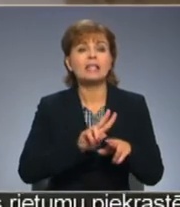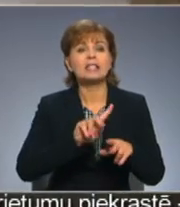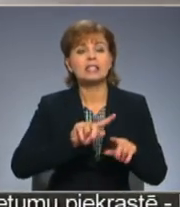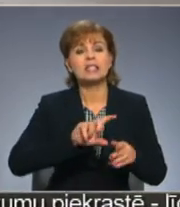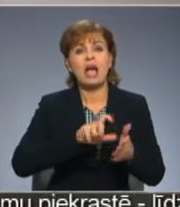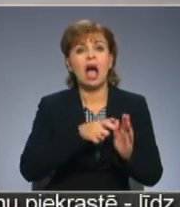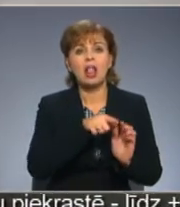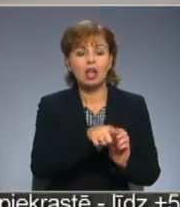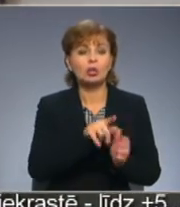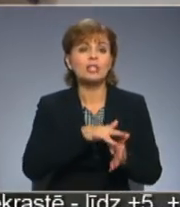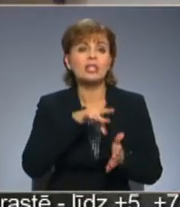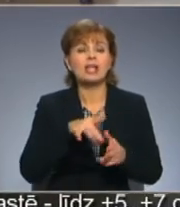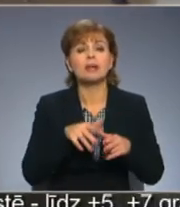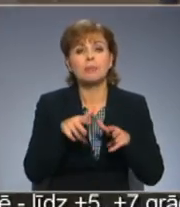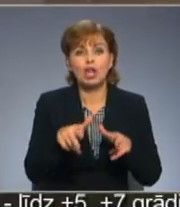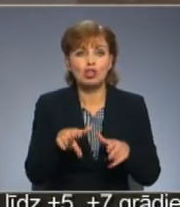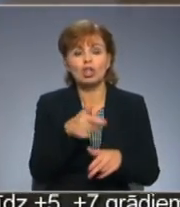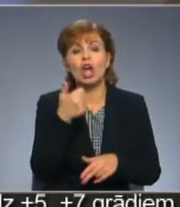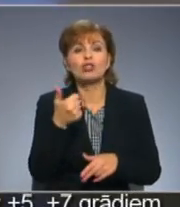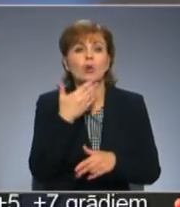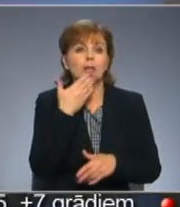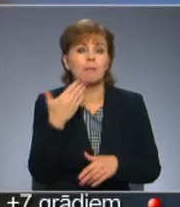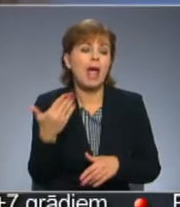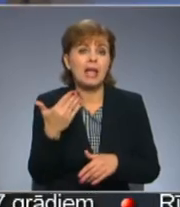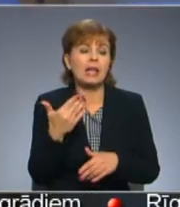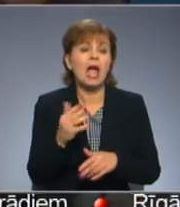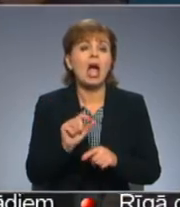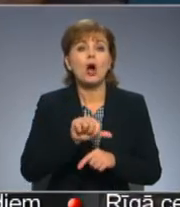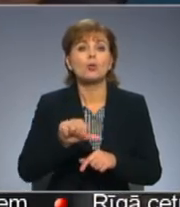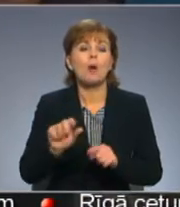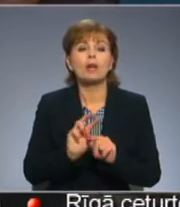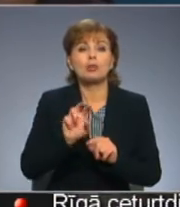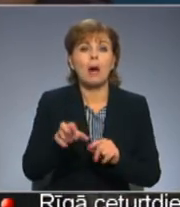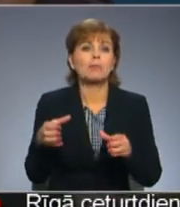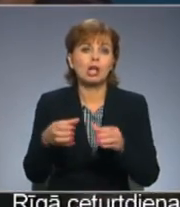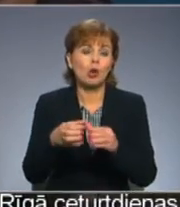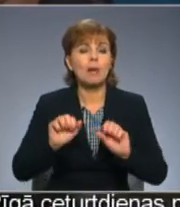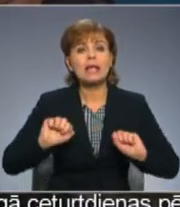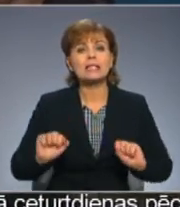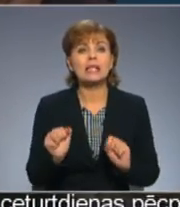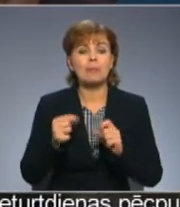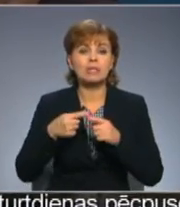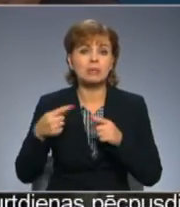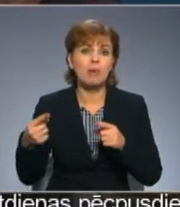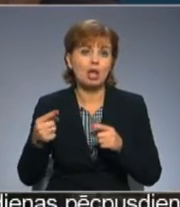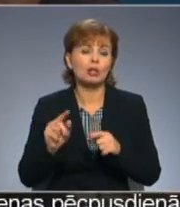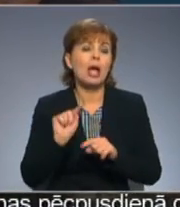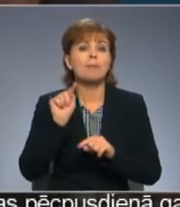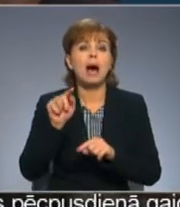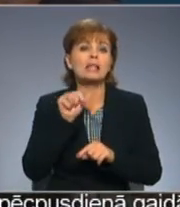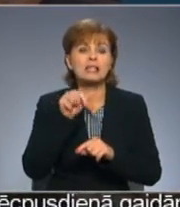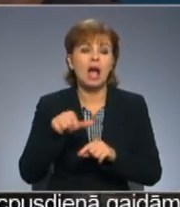centra priekšnieks atzīst, šī varētu būt šogad pēdējā lielā robežpārkāpēju grupa, jo ziemas periodā imigrantu plūsma pāri zaļajām